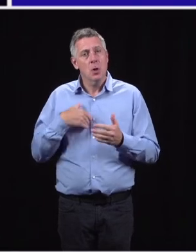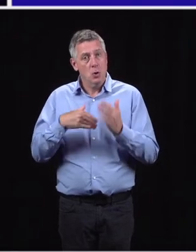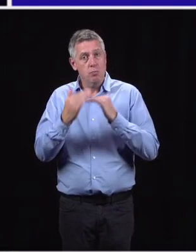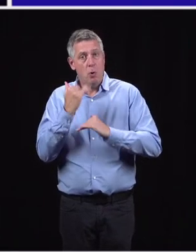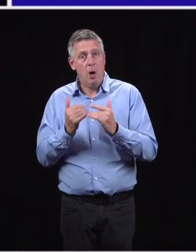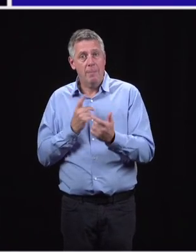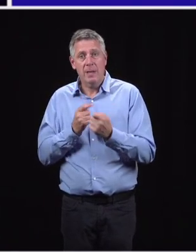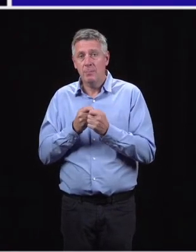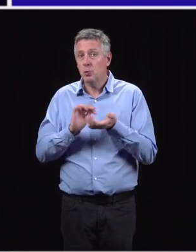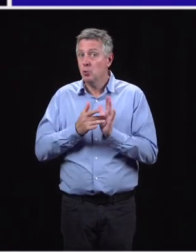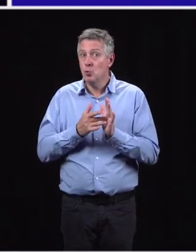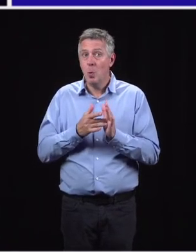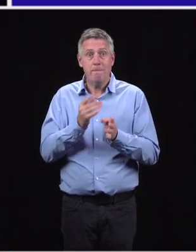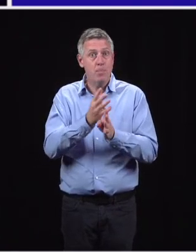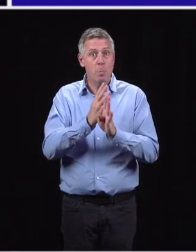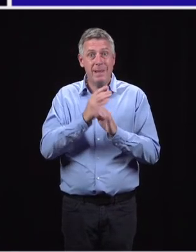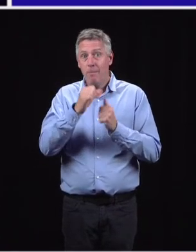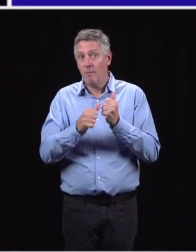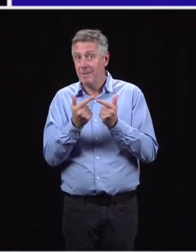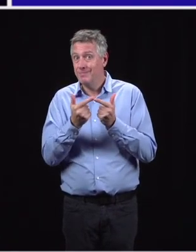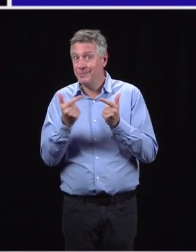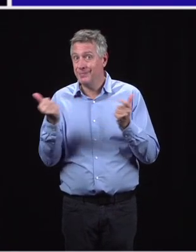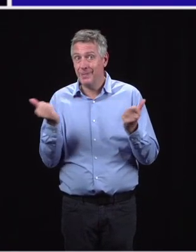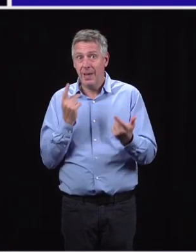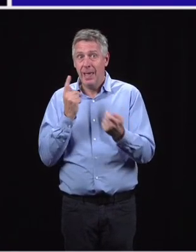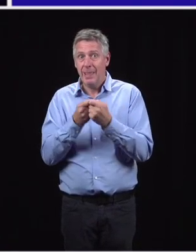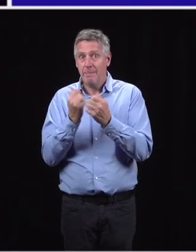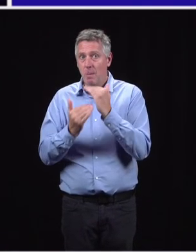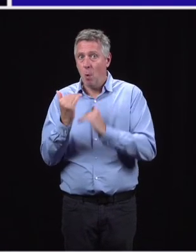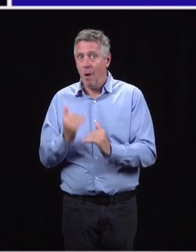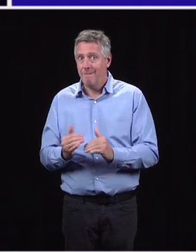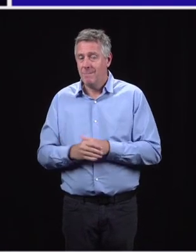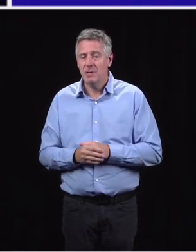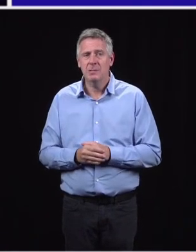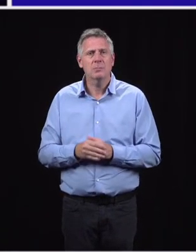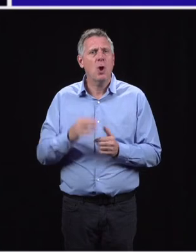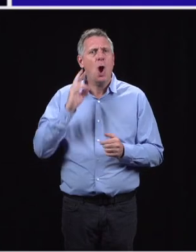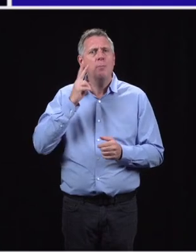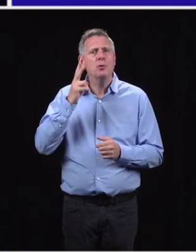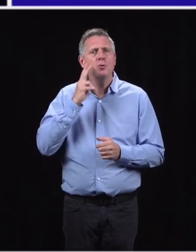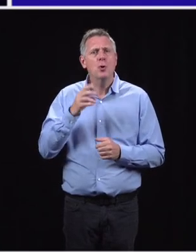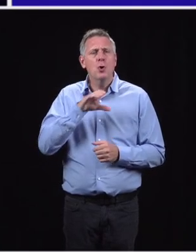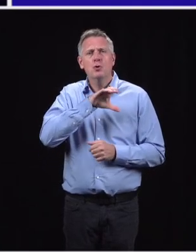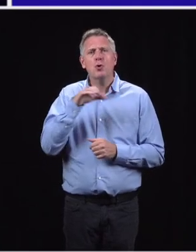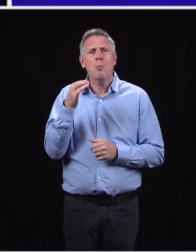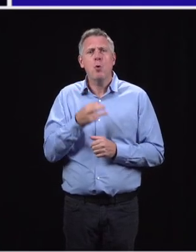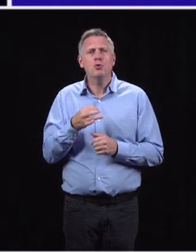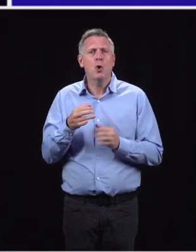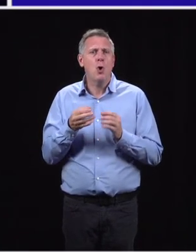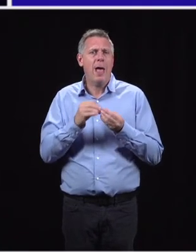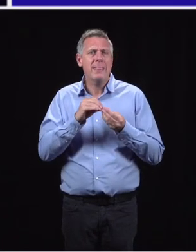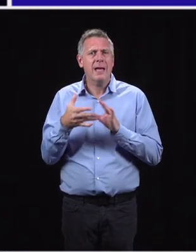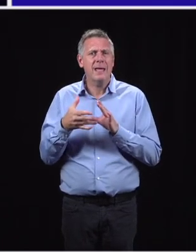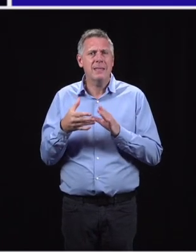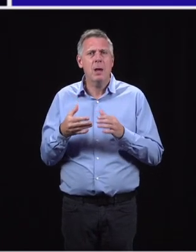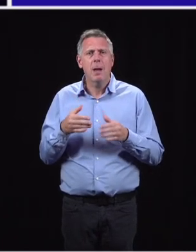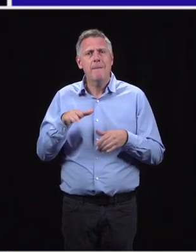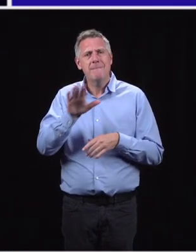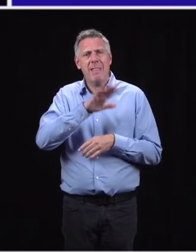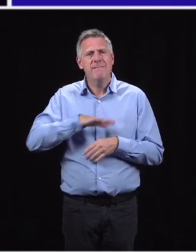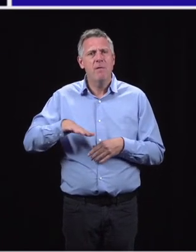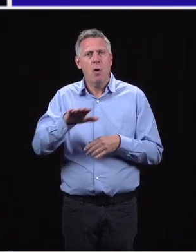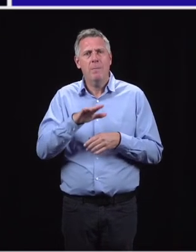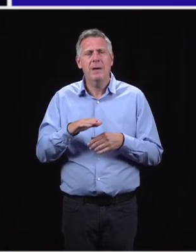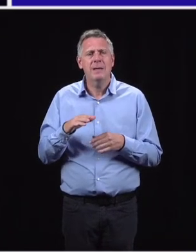donc à tous les tous les publics donc comme à son habitude le programme est accessible donc 100% en ligne depuis notre notre plateforme donc la